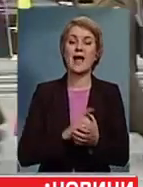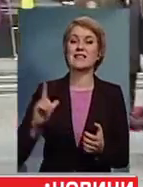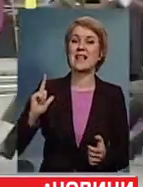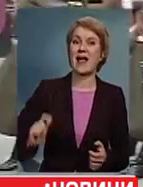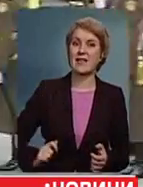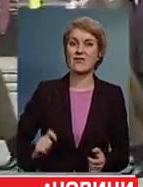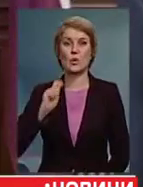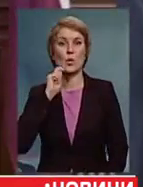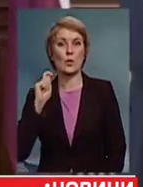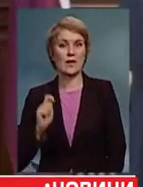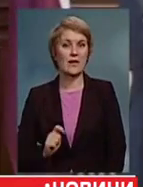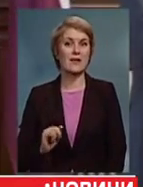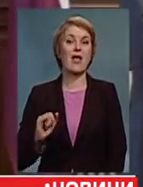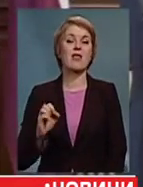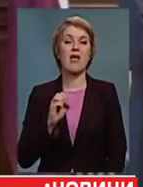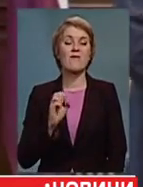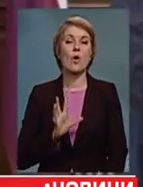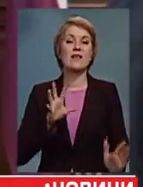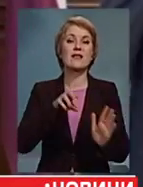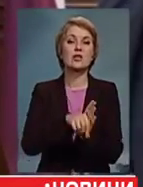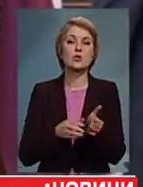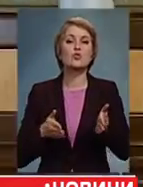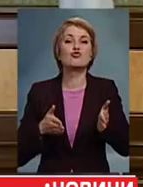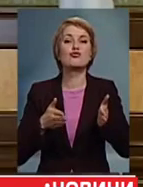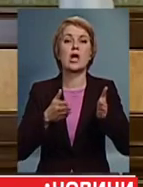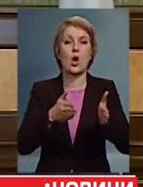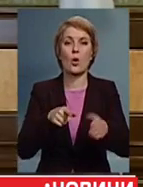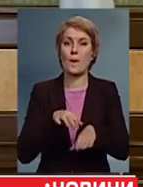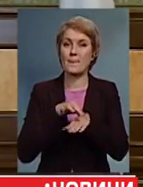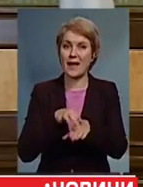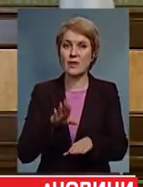Україною на її євроінтеграційному шляху». Його проводитимуть у Кабміні.